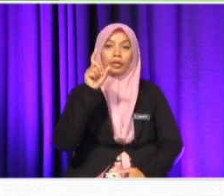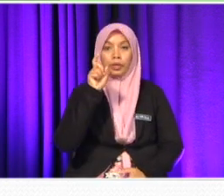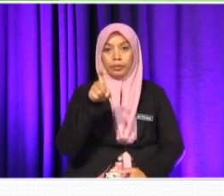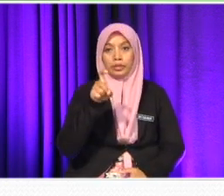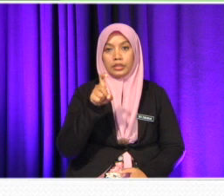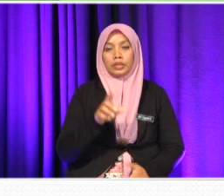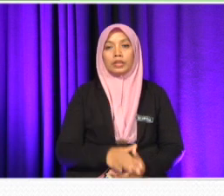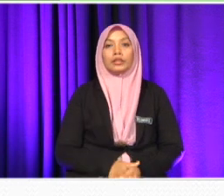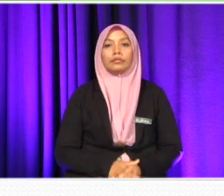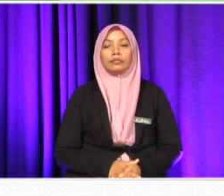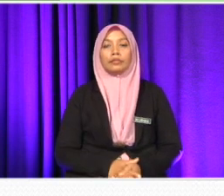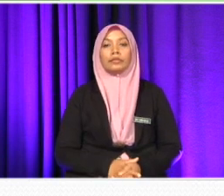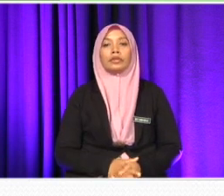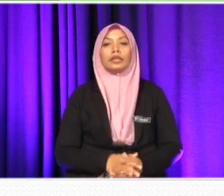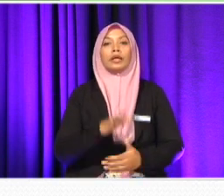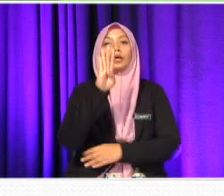kebajikan